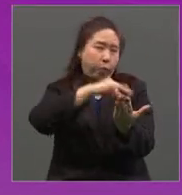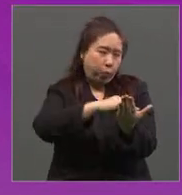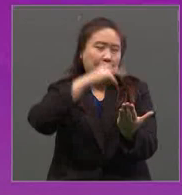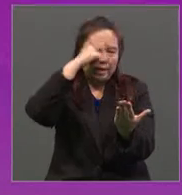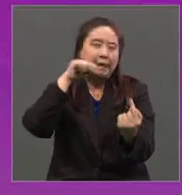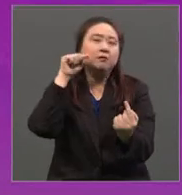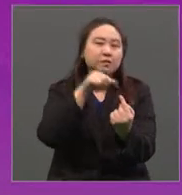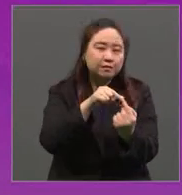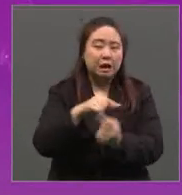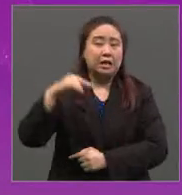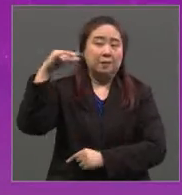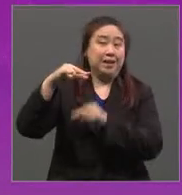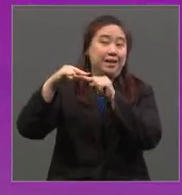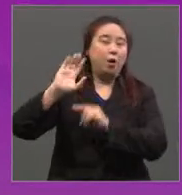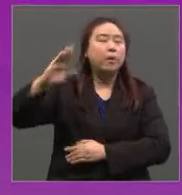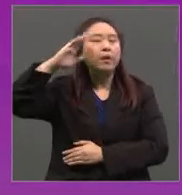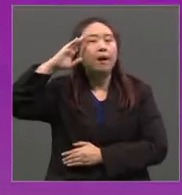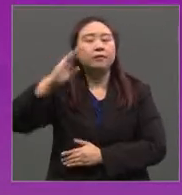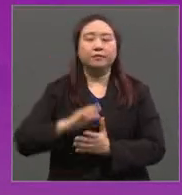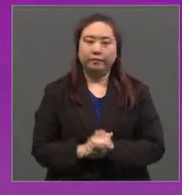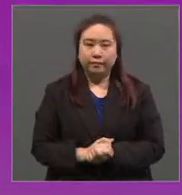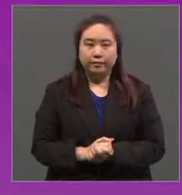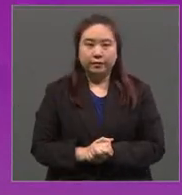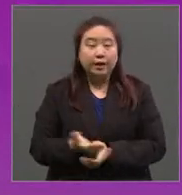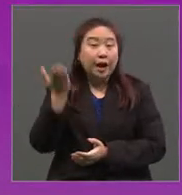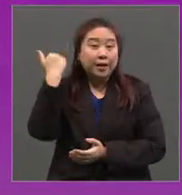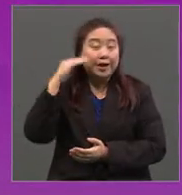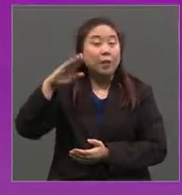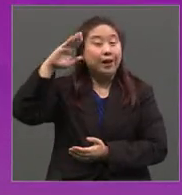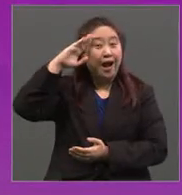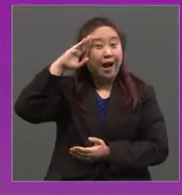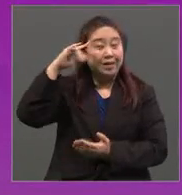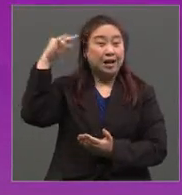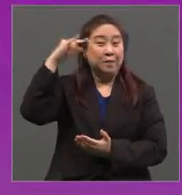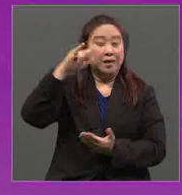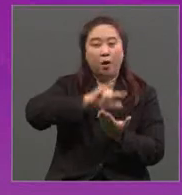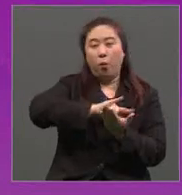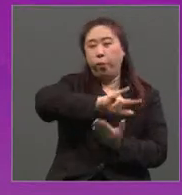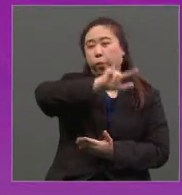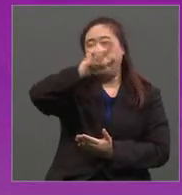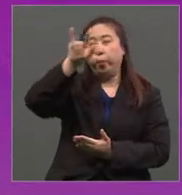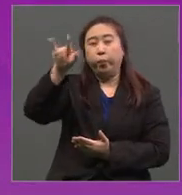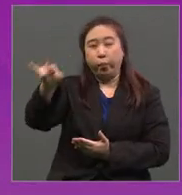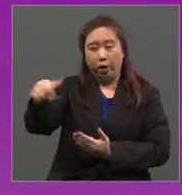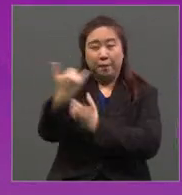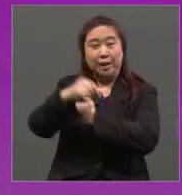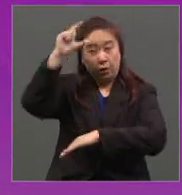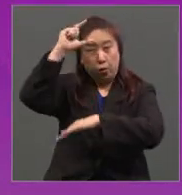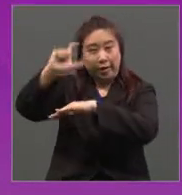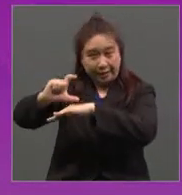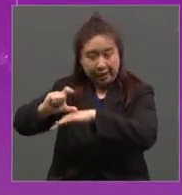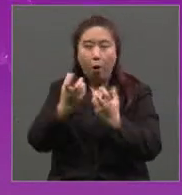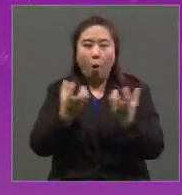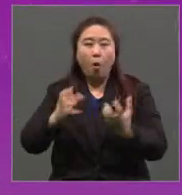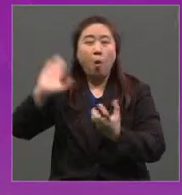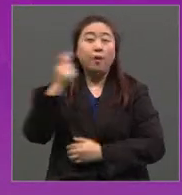ของกองทัพอากาศหลังจากที่เครื่องบินลำเดียวกันนี้ได้เสร็จสิ้นภารกิจในการส่งมอบสิ่งของบรรเทาทุกข์พระราชทานแก่ประเทศตุรกีพอเดิน